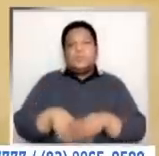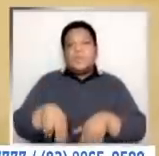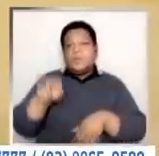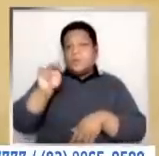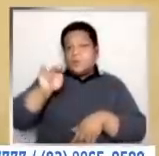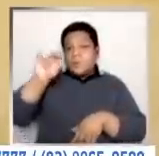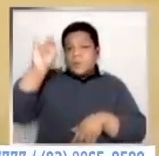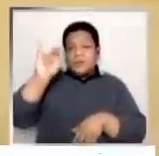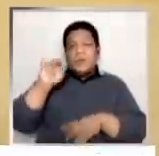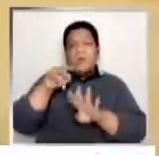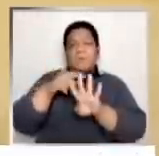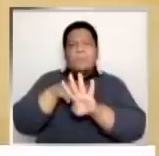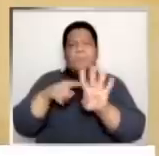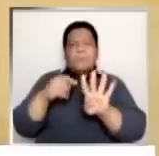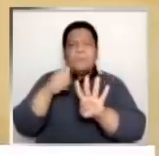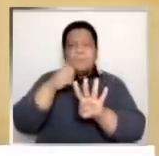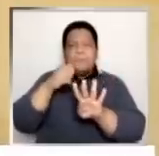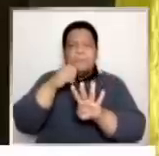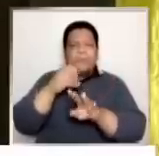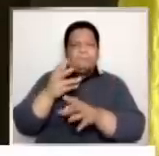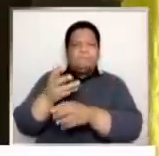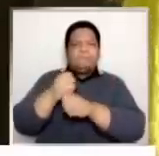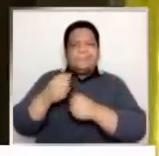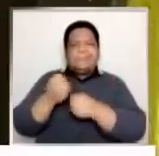den. Narito ang unang balita.